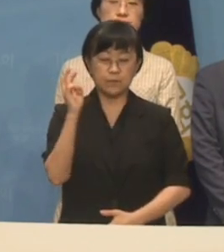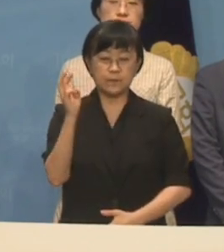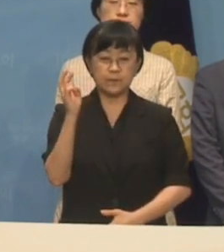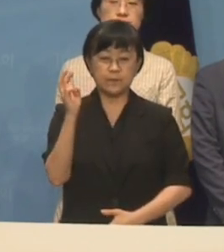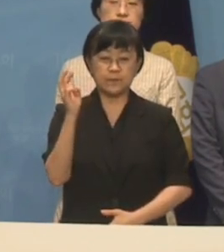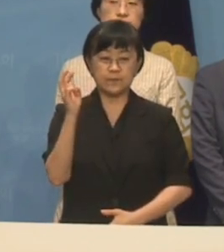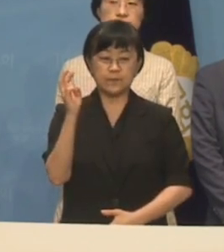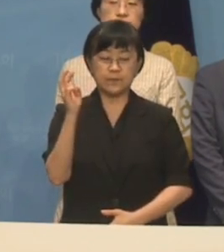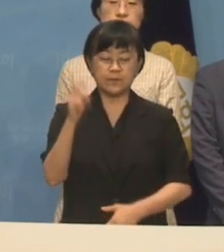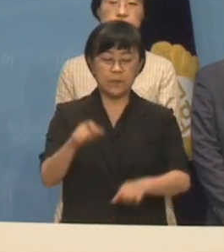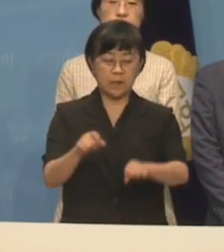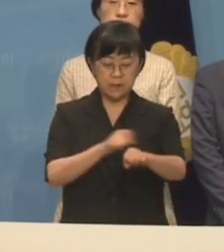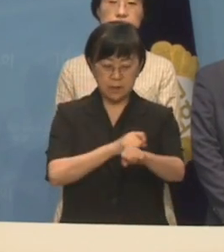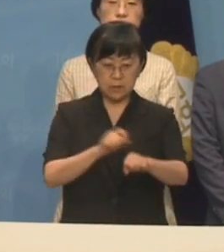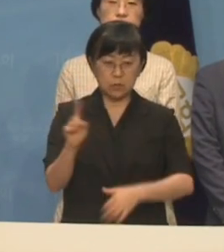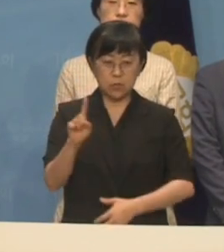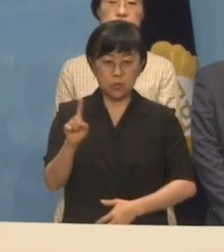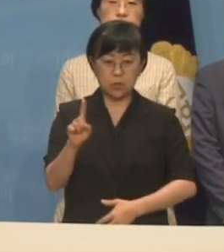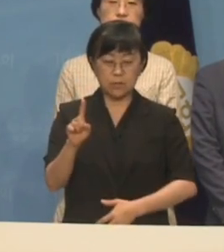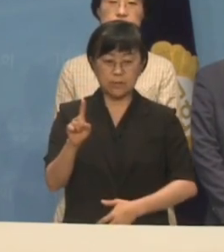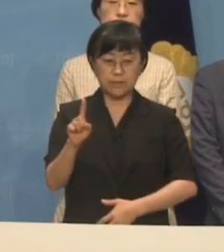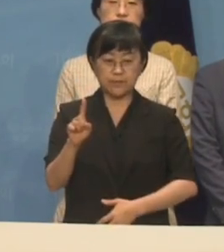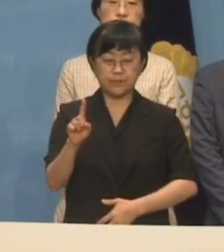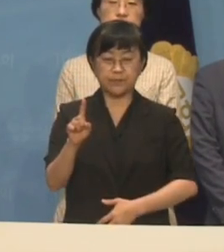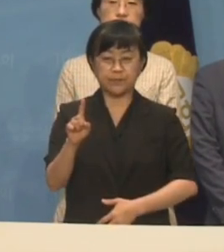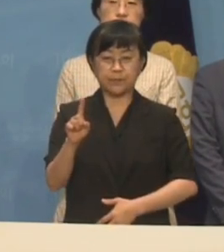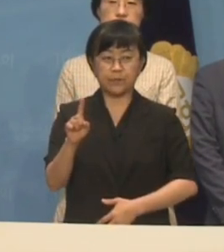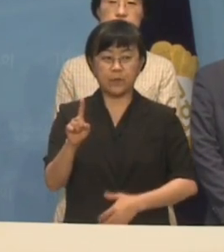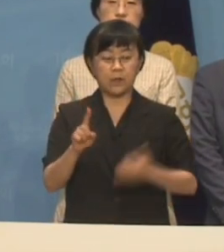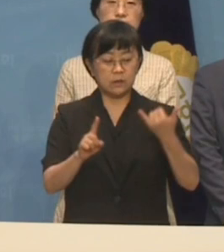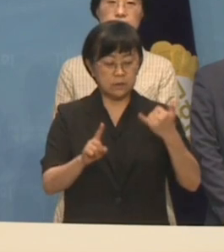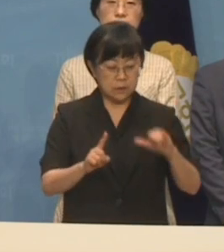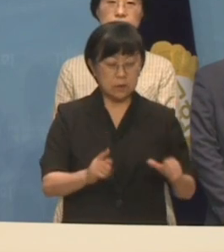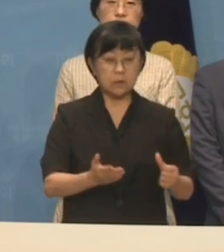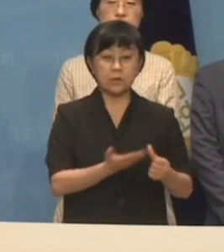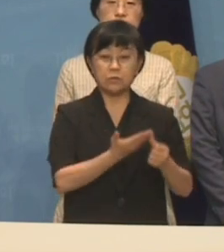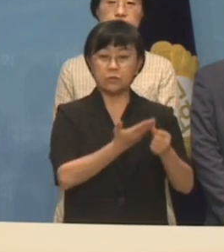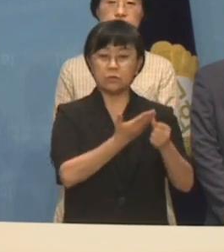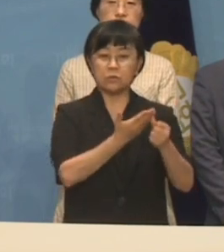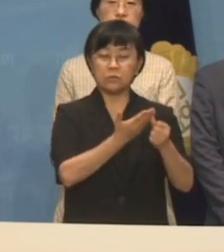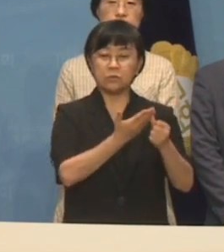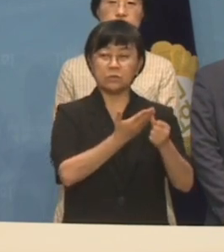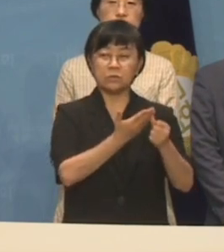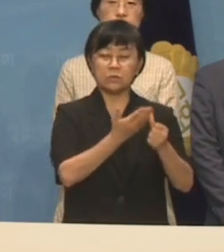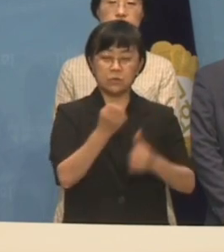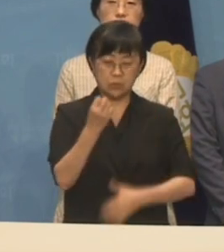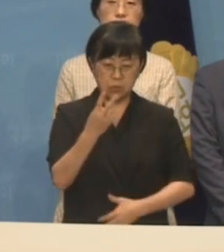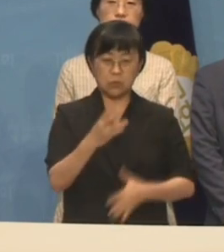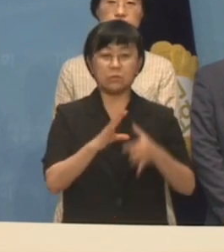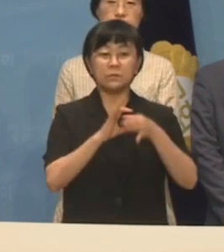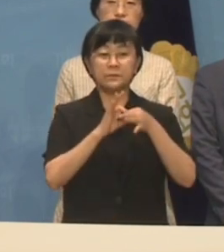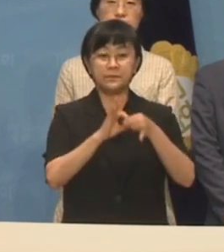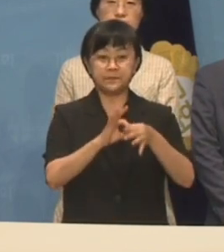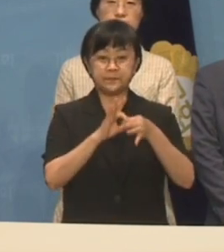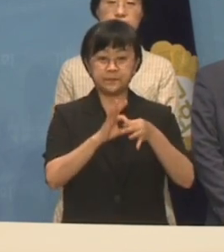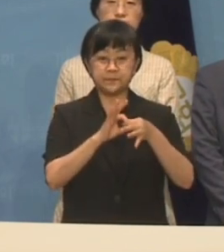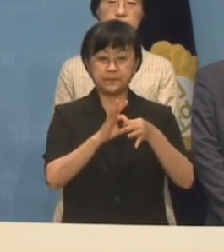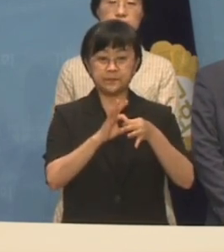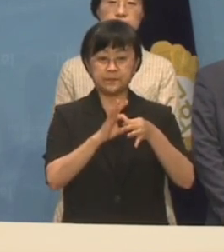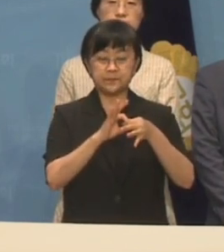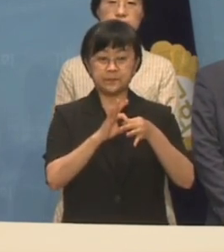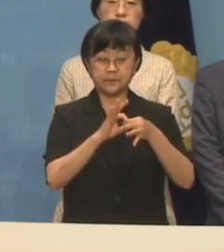테지만 특히나 이 아이들을 키우고 계시는 또 아이들과 관련되어 있는